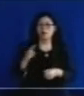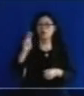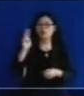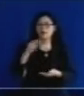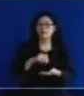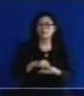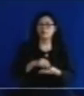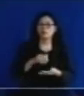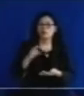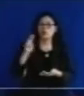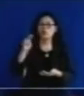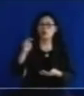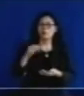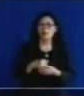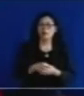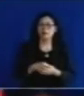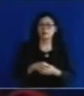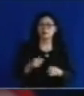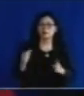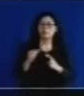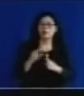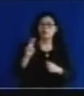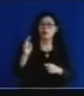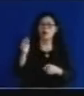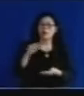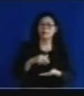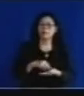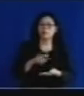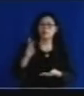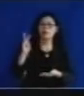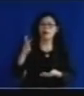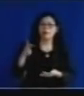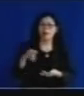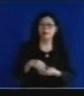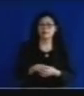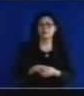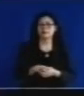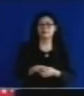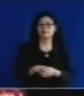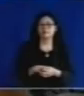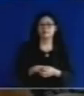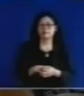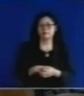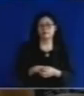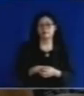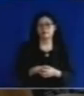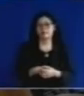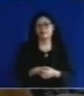40 miliar, 2016 600 miliar untuk pembangunan jalan-jalan. Dalam rangka untuk ekonomi kerakyatan. Terima